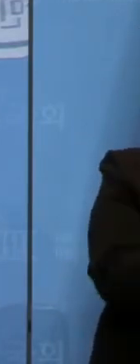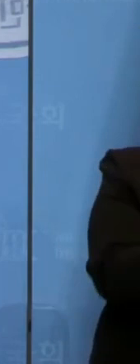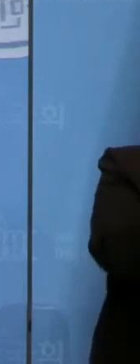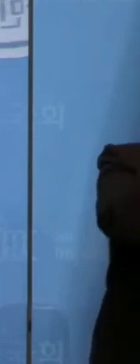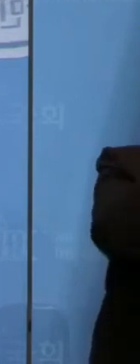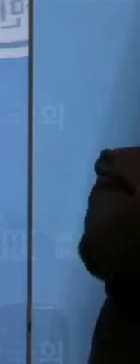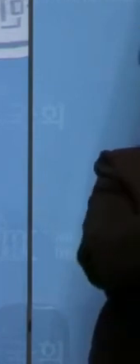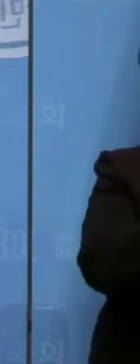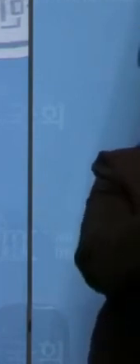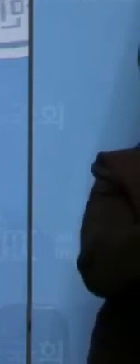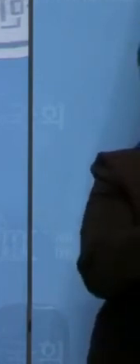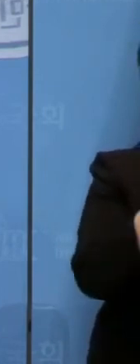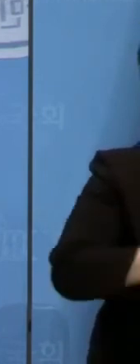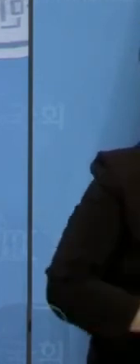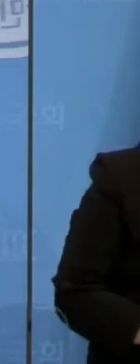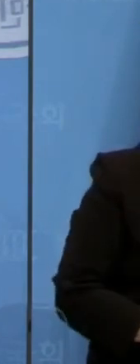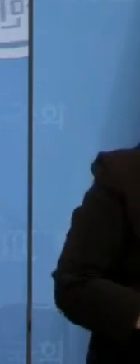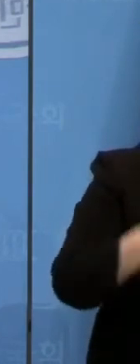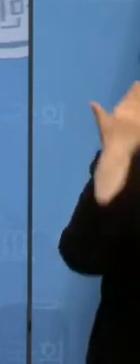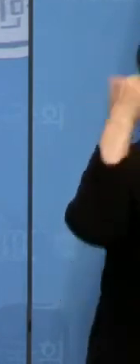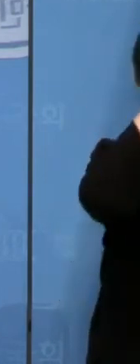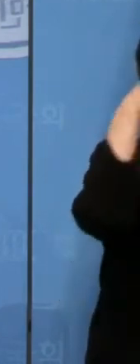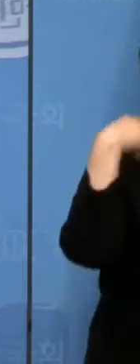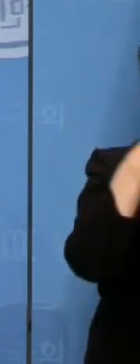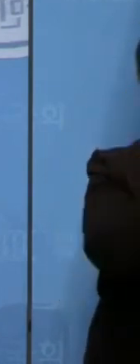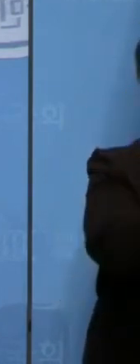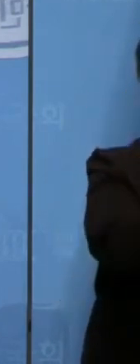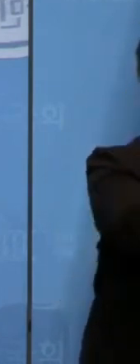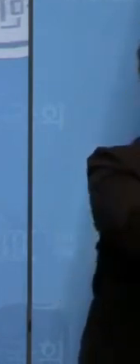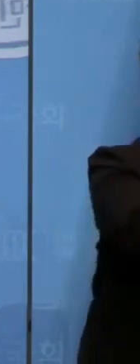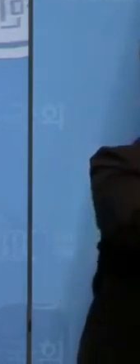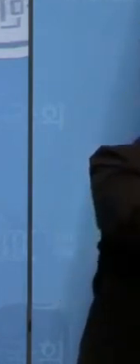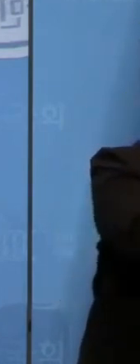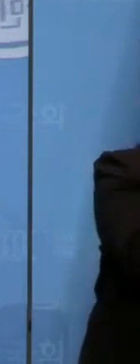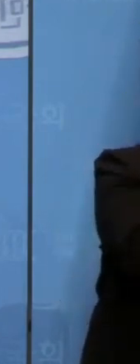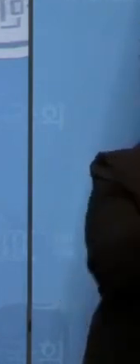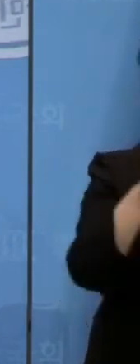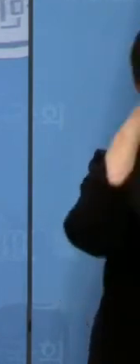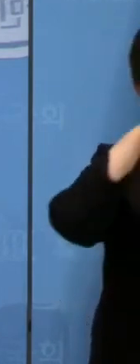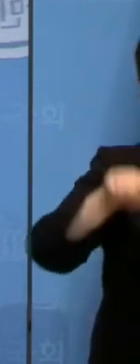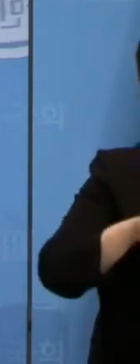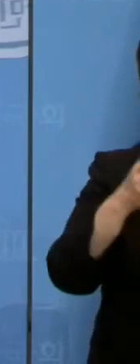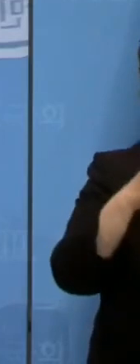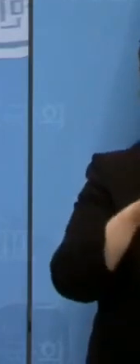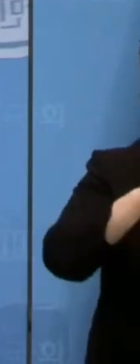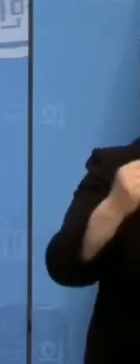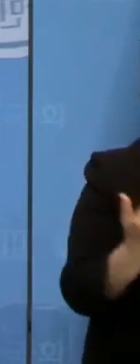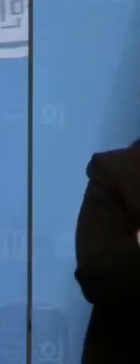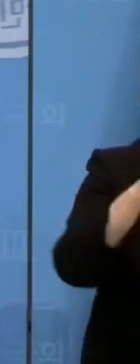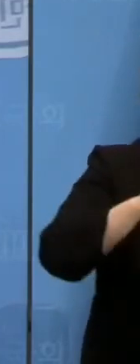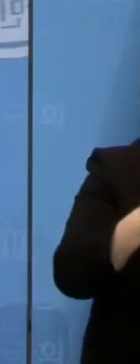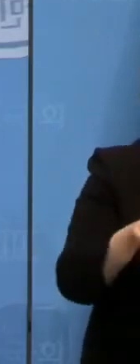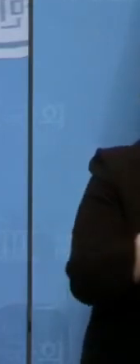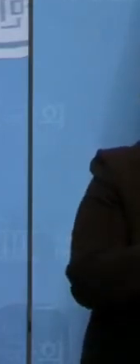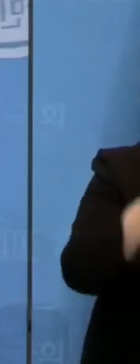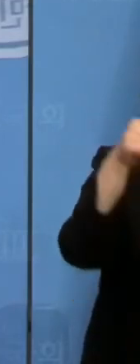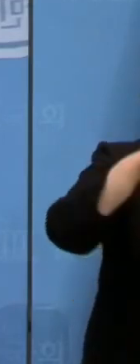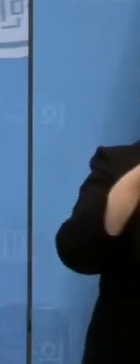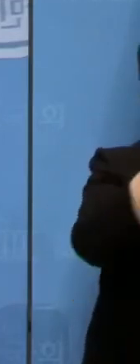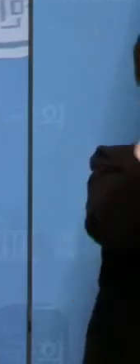수 있습니다. 한국 정부는 유엔의 논의와는 별개로 아시아 국가들에게 사태 해결을 위한